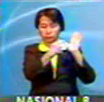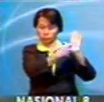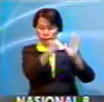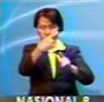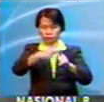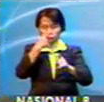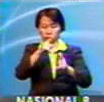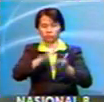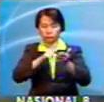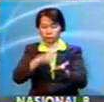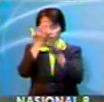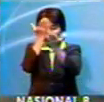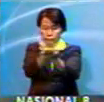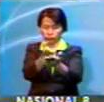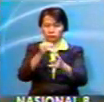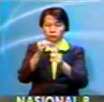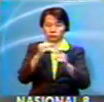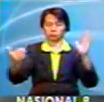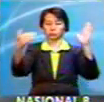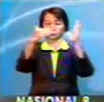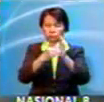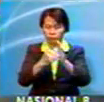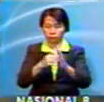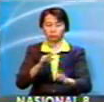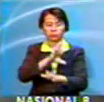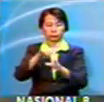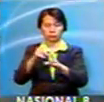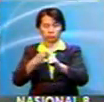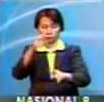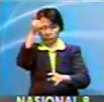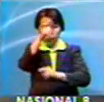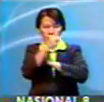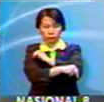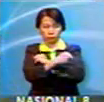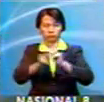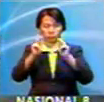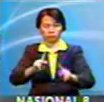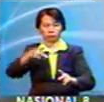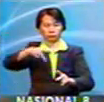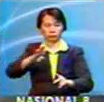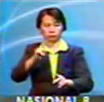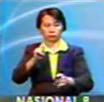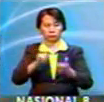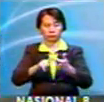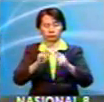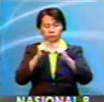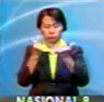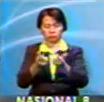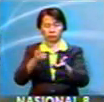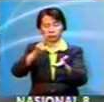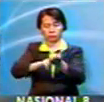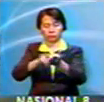sebulan untuk sebarang cadangan atau bantahan. Ini termasuk daripada kerajaan negeri, pihak berkuasa tempatan dan kumpulan pengundi